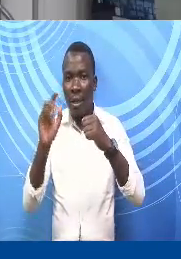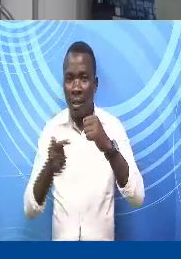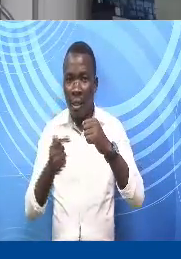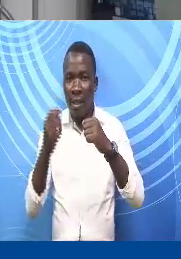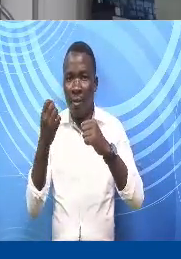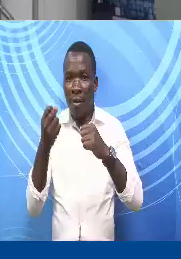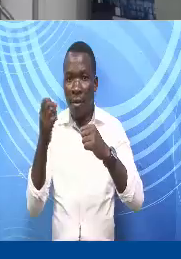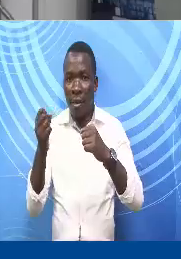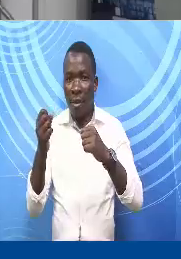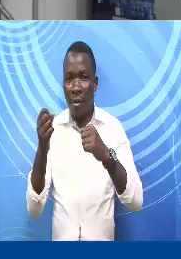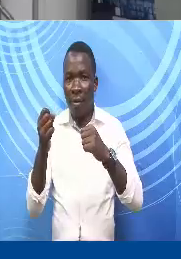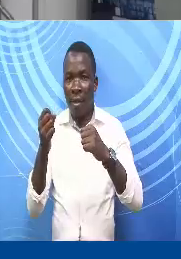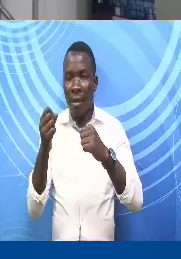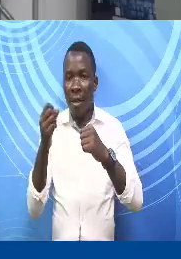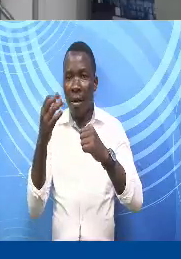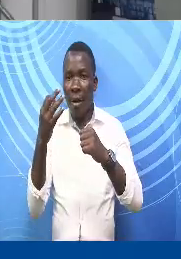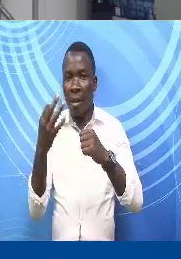955 na